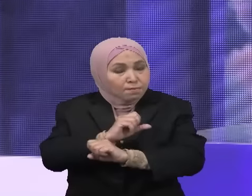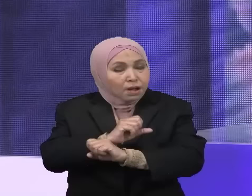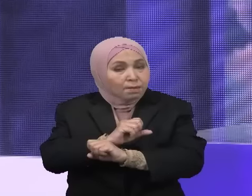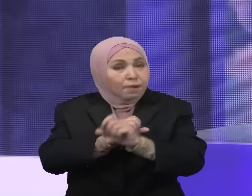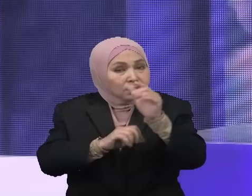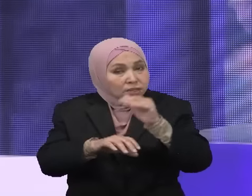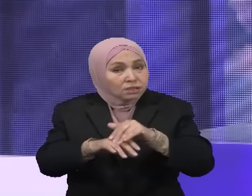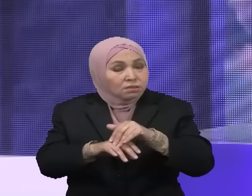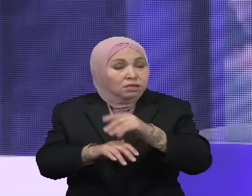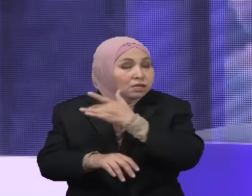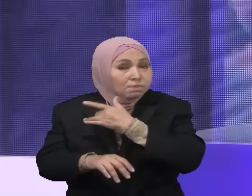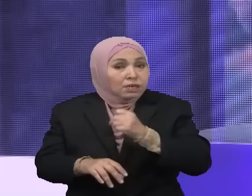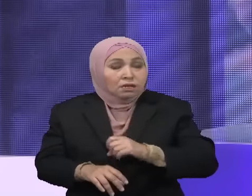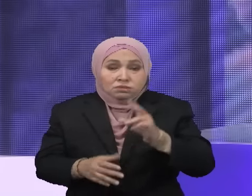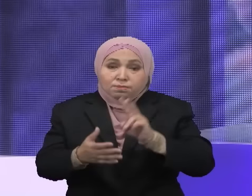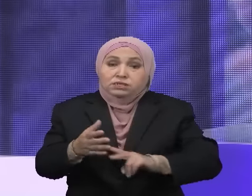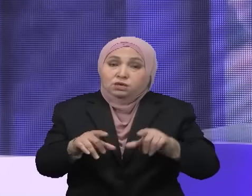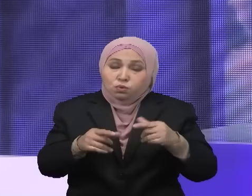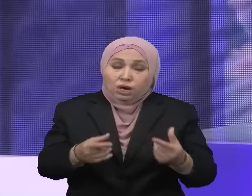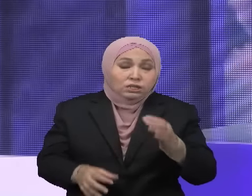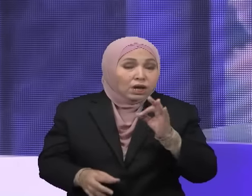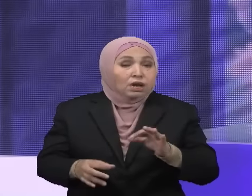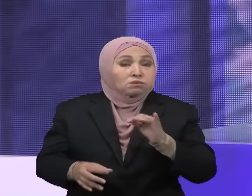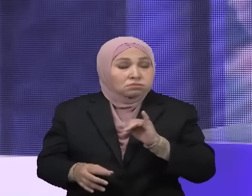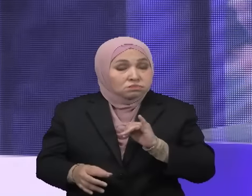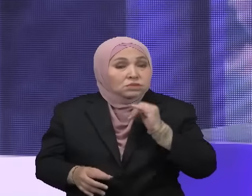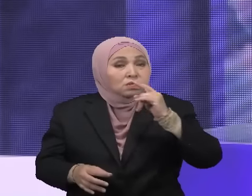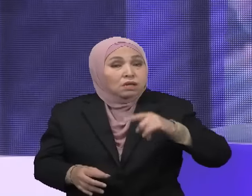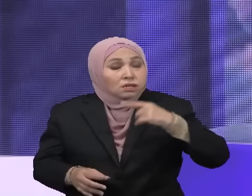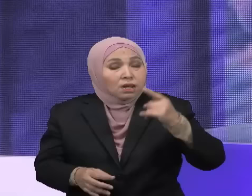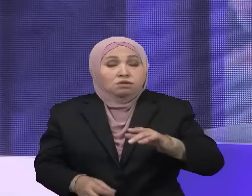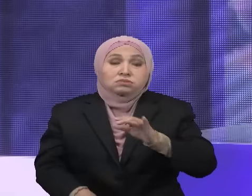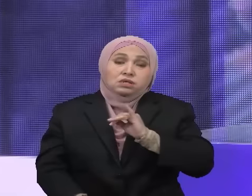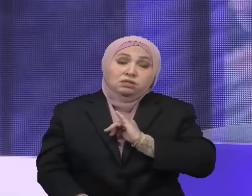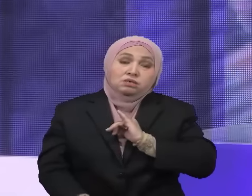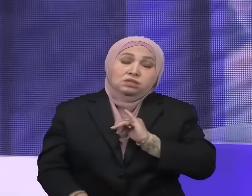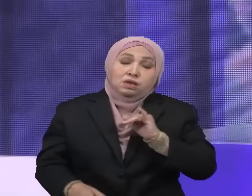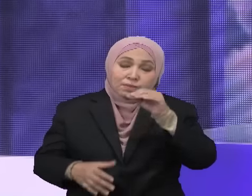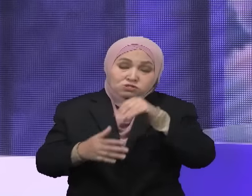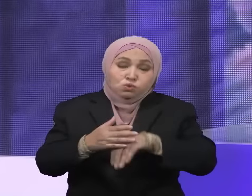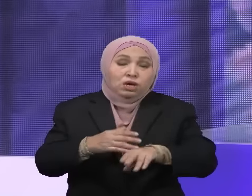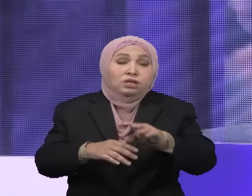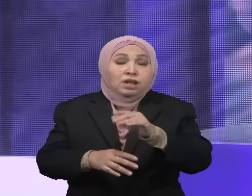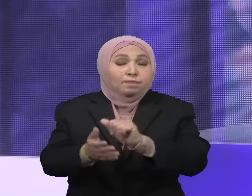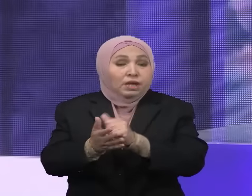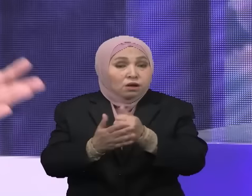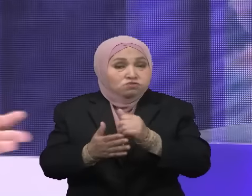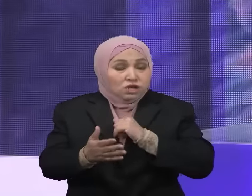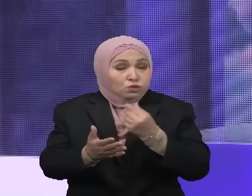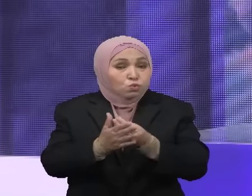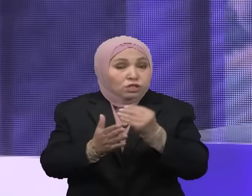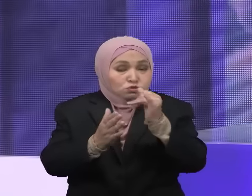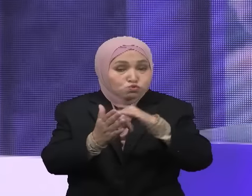cabar kepada keimanan. Saya akan baca Quran, kalau katakan saya dimasukkan dalam akaun saya duit